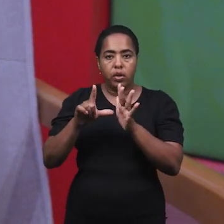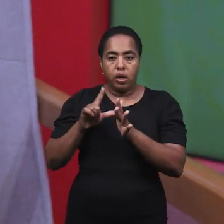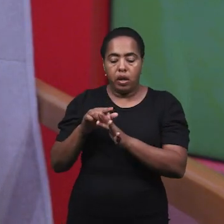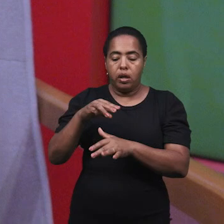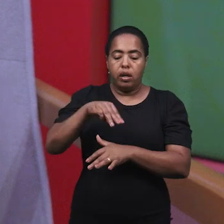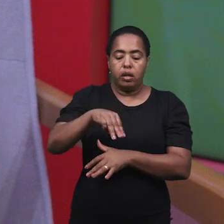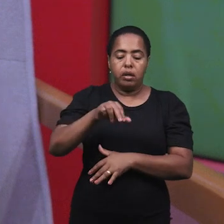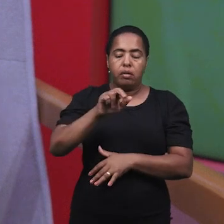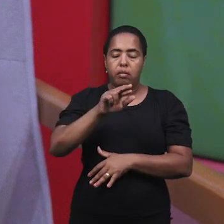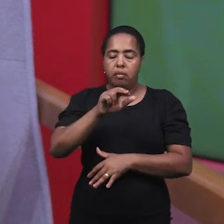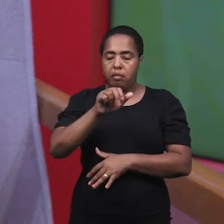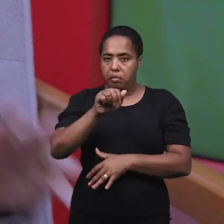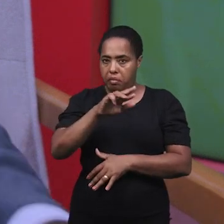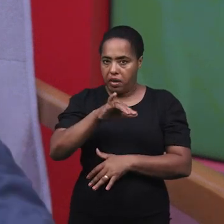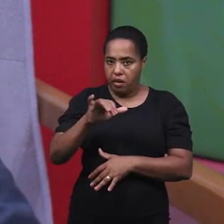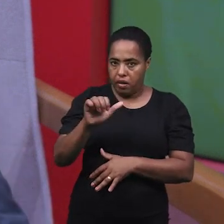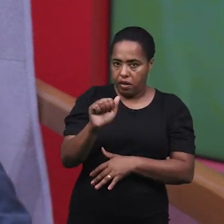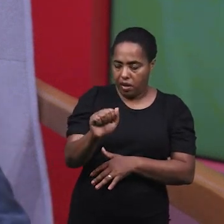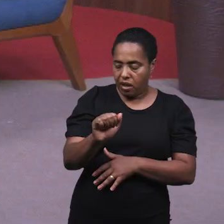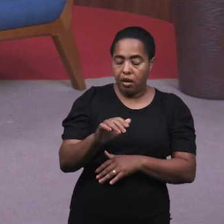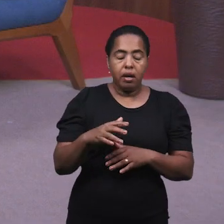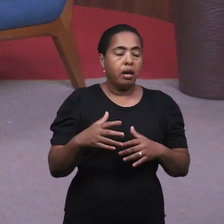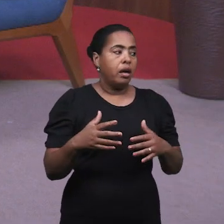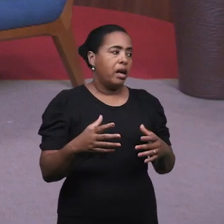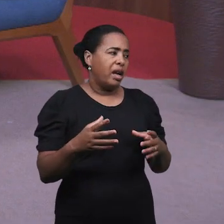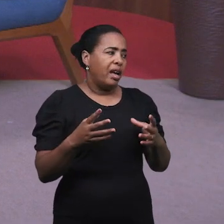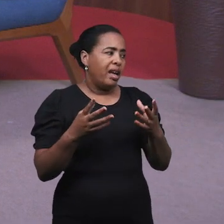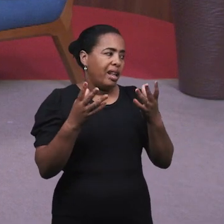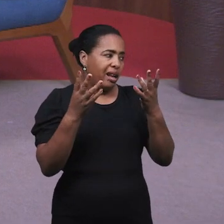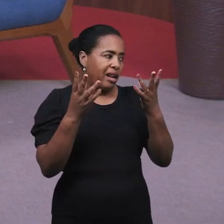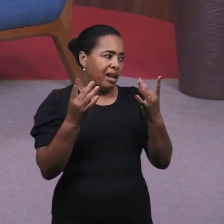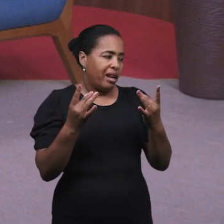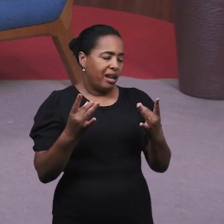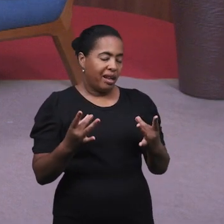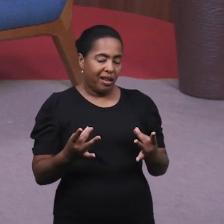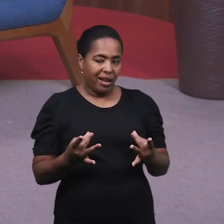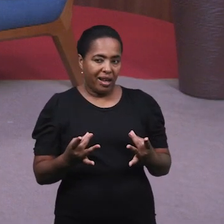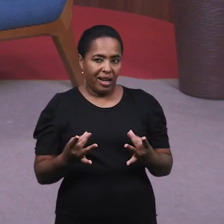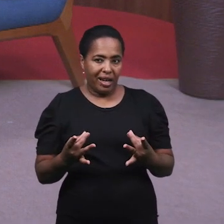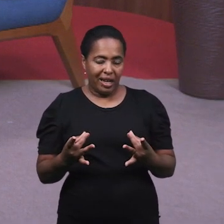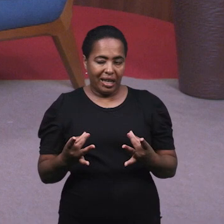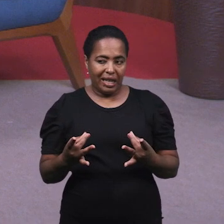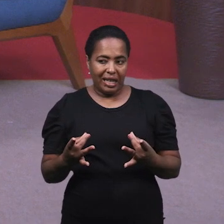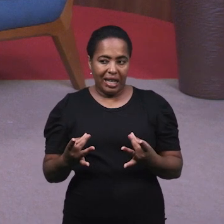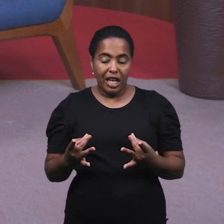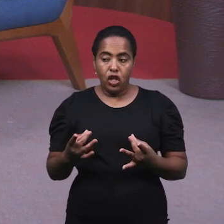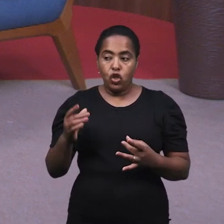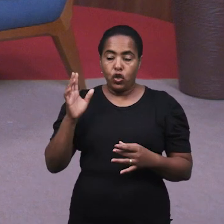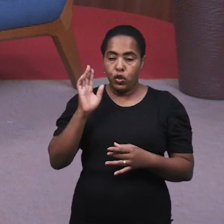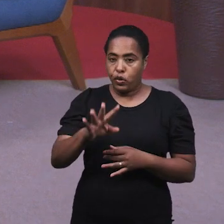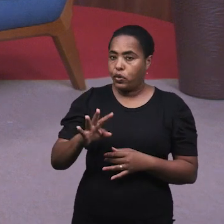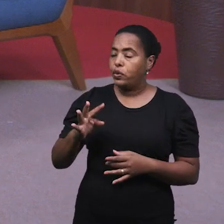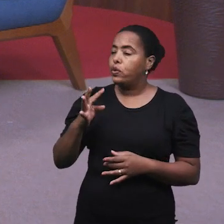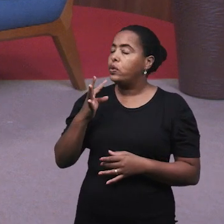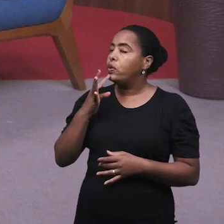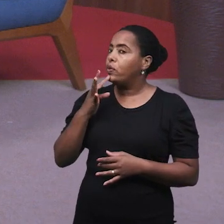Le détail, c'est que elle va connaître qu'était